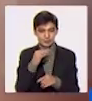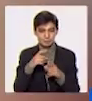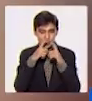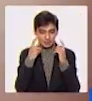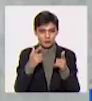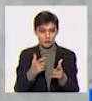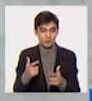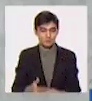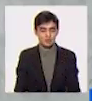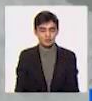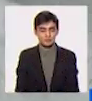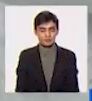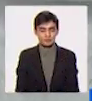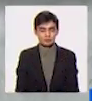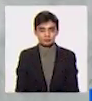лица готова.